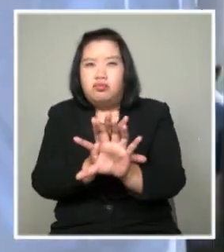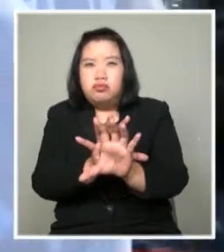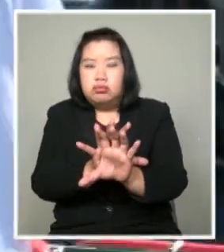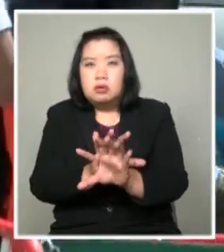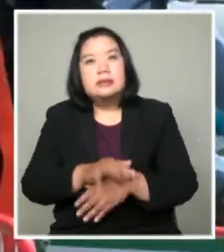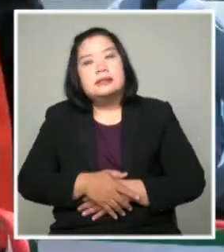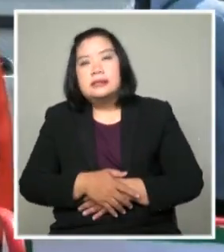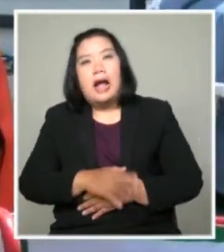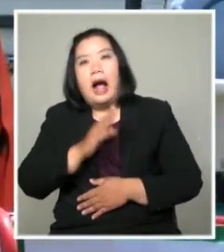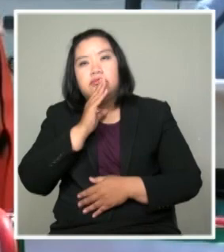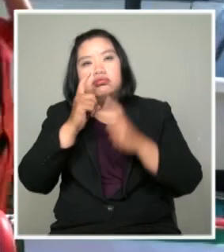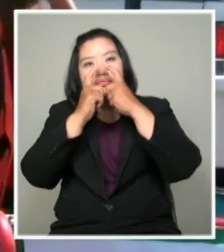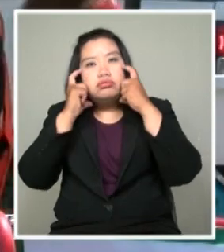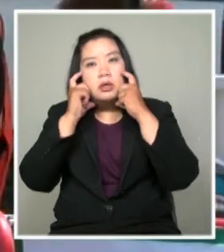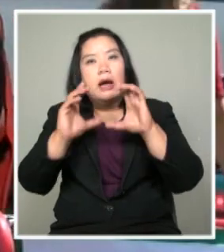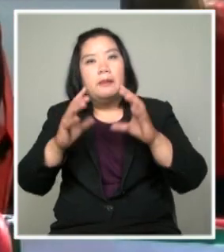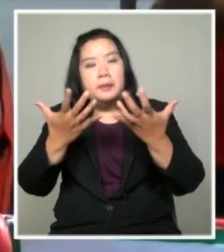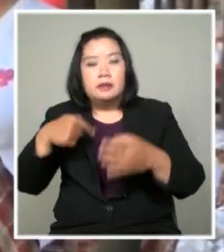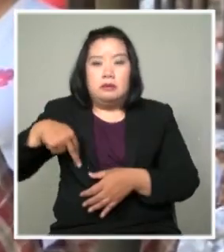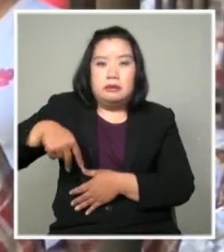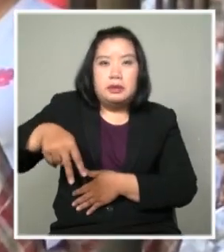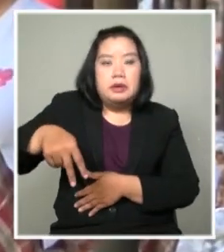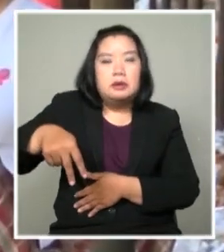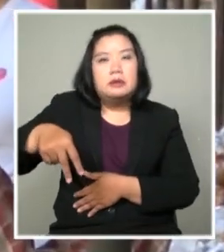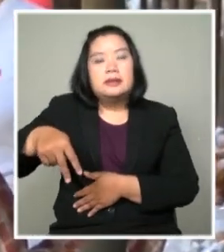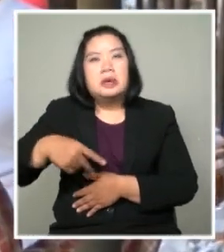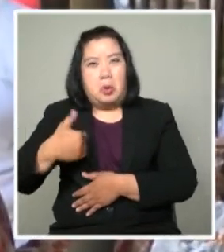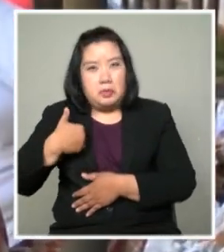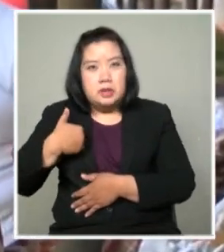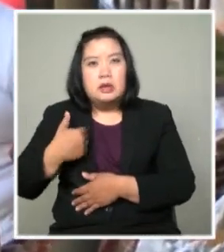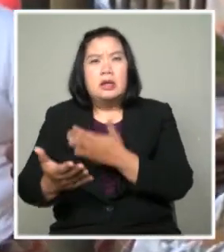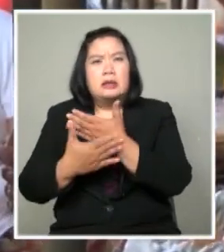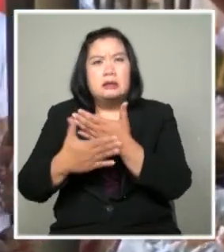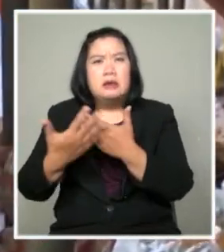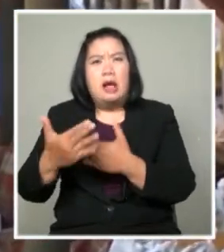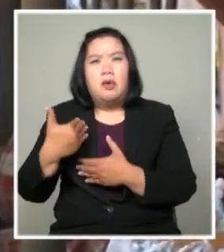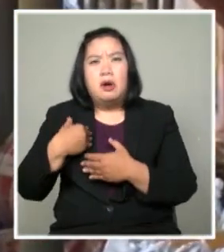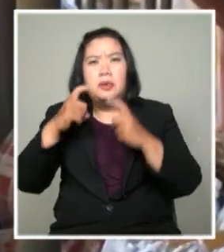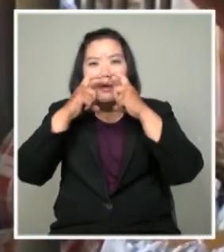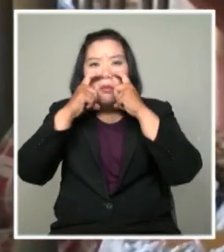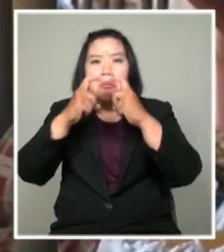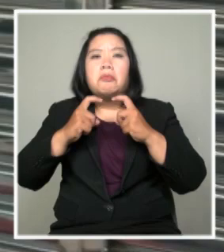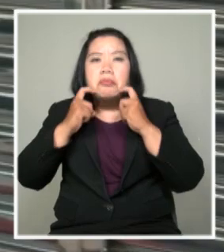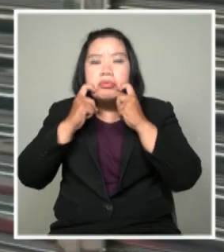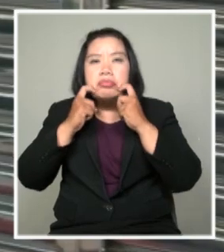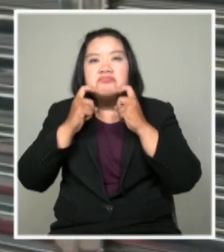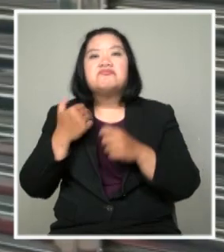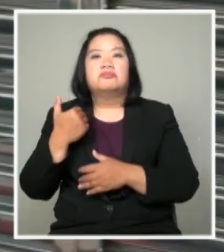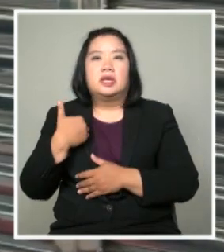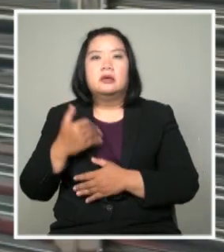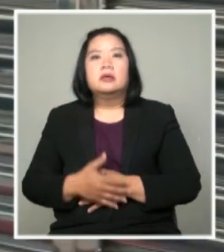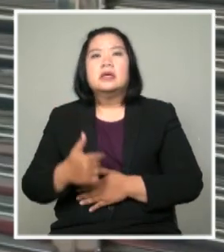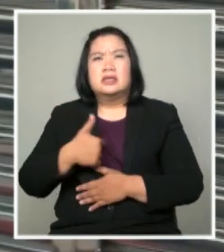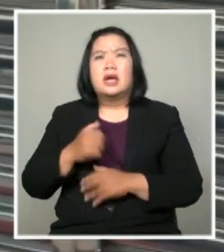าดตกนะครับไม่สวมใส่หน้ากากในขณะเดินในพื้นที่แม้ว่าจะมีการแจ้งเตือนตลอดก็ตามไปฟังเสียงของแม่ค้าครับ กลัวอยู่เหมือน